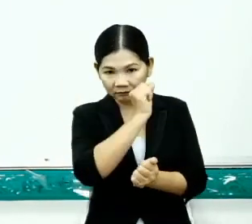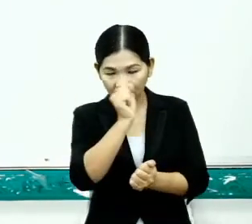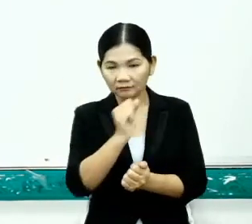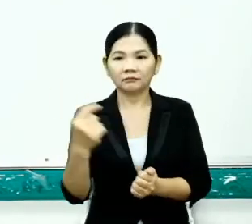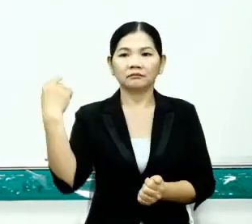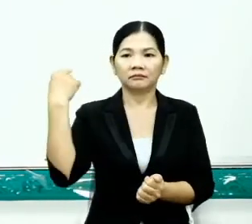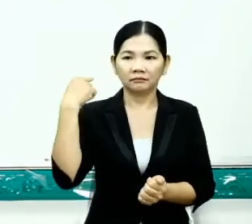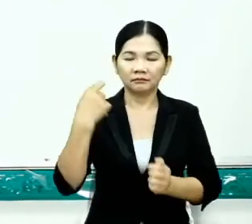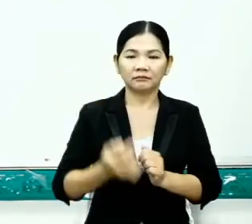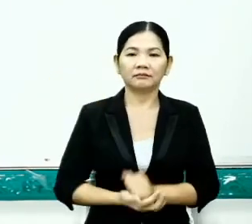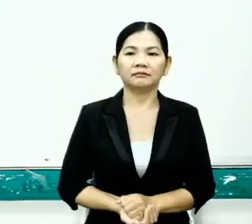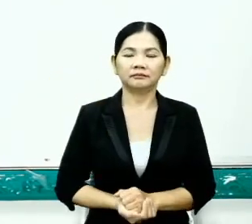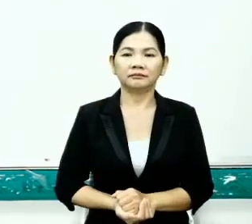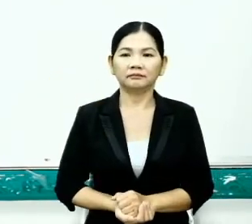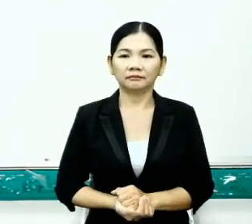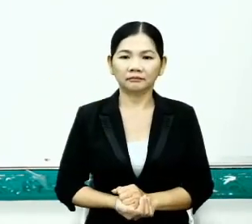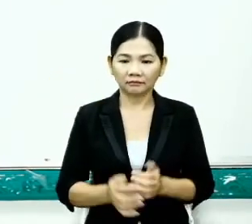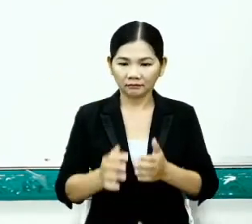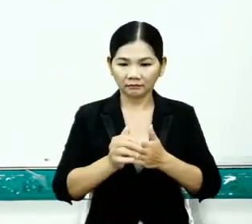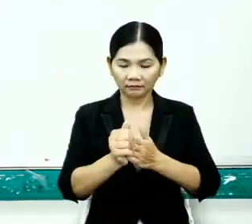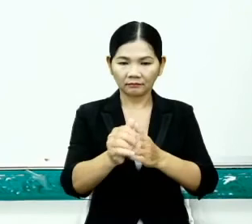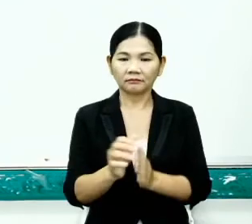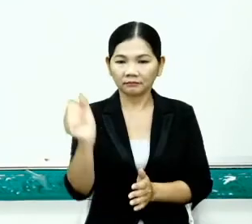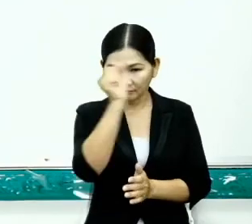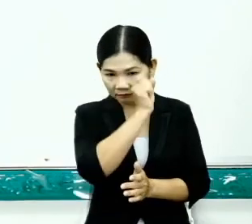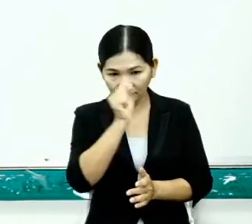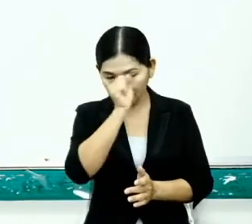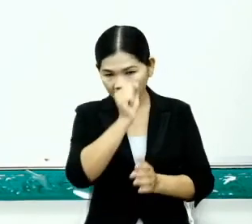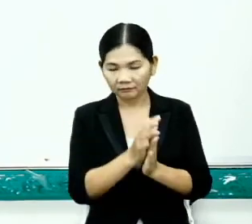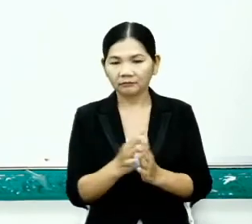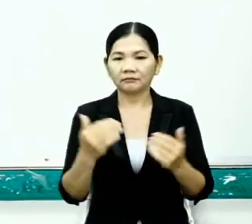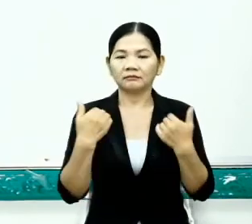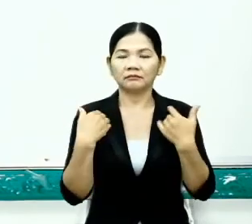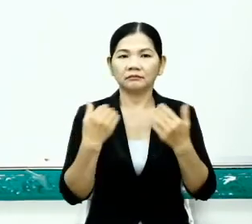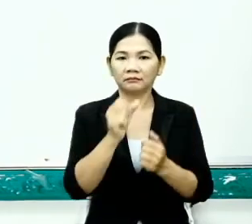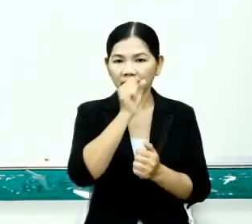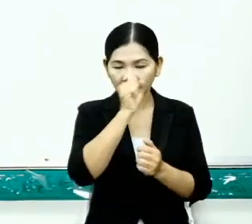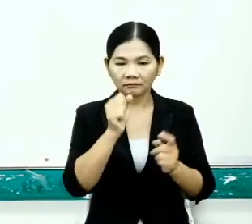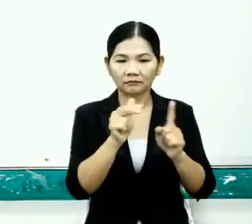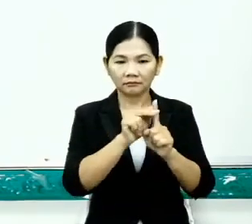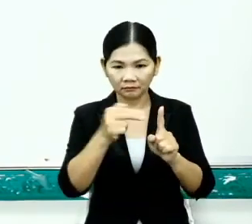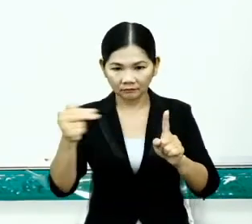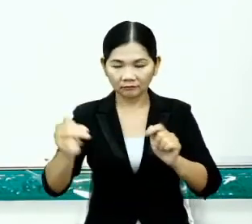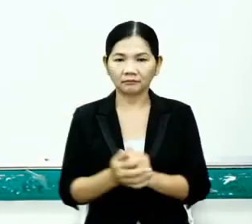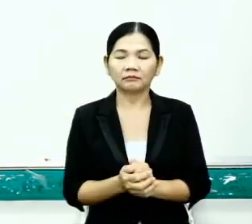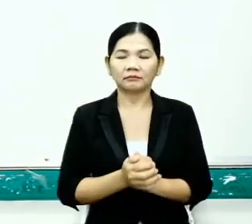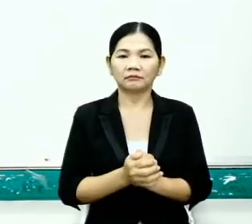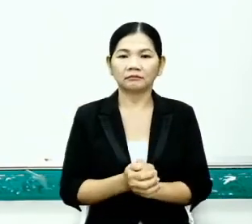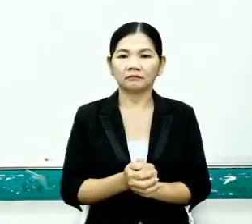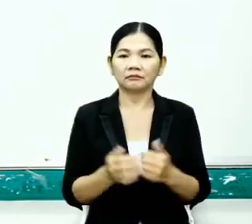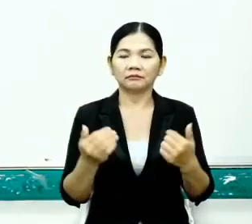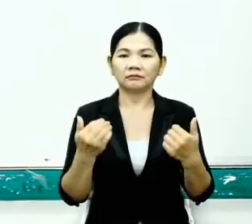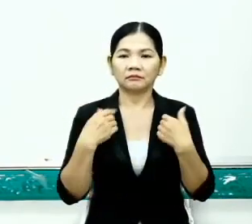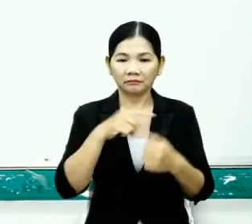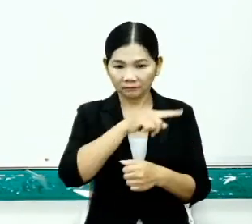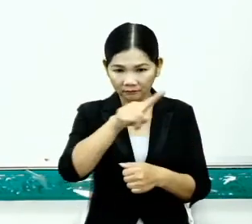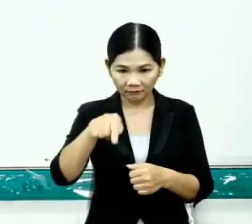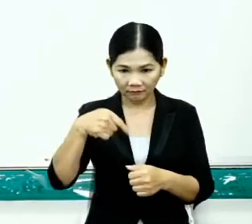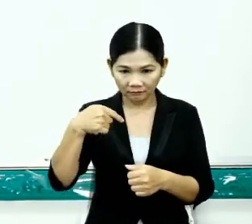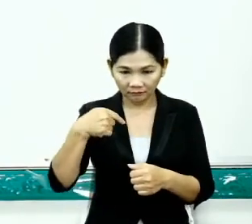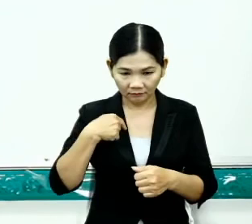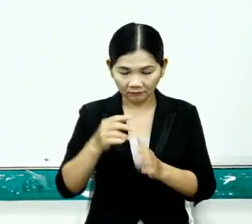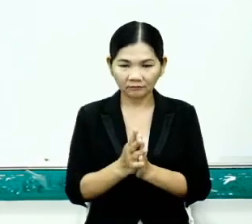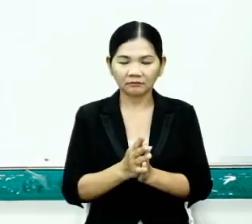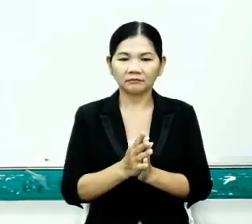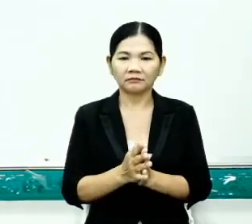ស់ដូចរដងណាឥឡូវអ្នកគ្រូនាំកូនកូនច្រៀងចាចម្រៀងមួយបទដែរចាមានចំណងជើងថាយើងចាយើ